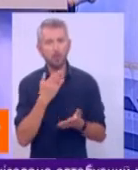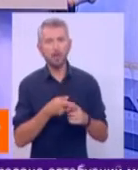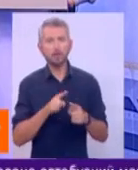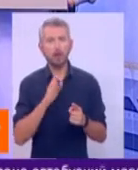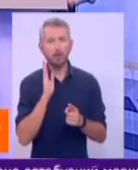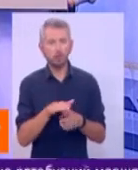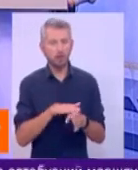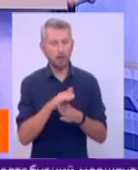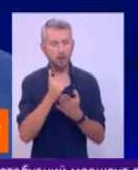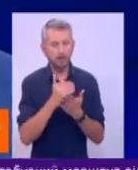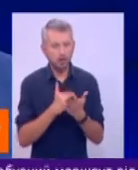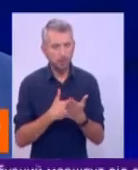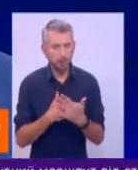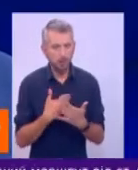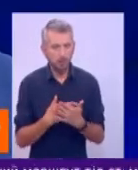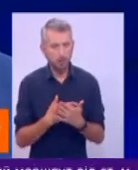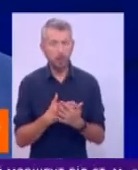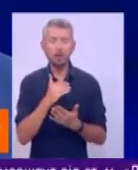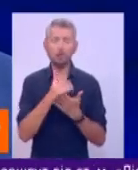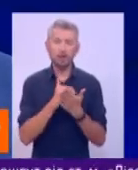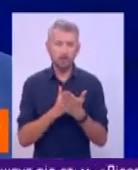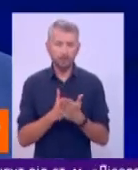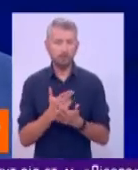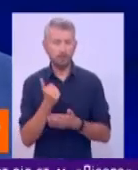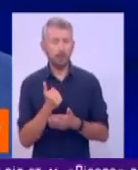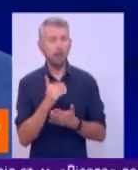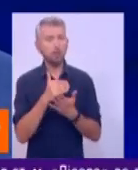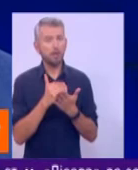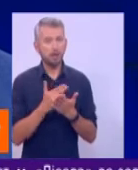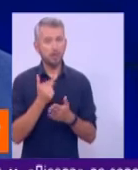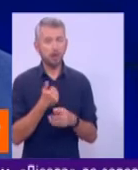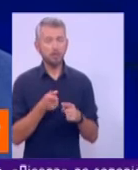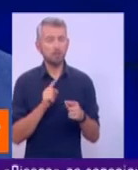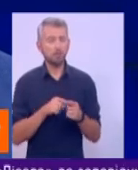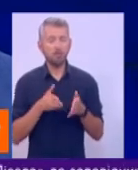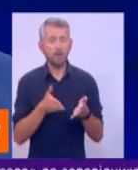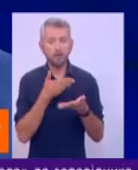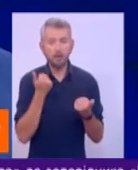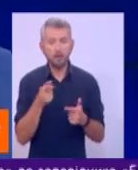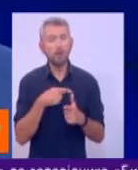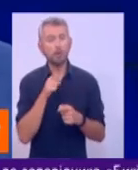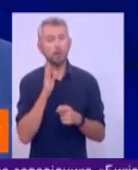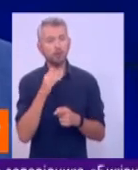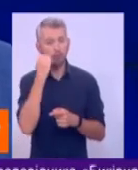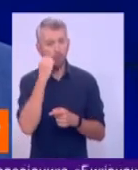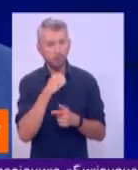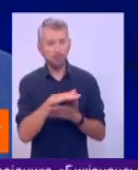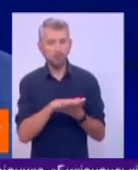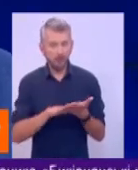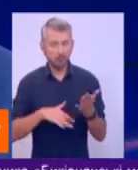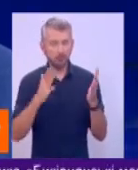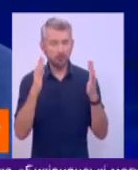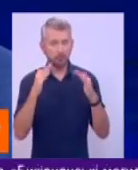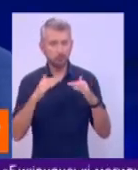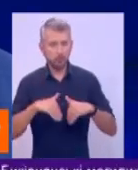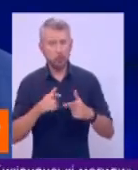будет целая программа, как бы, да, программа, да. Программа, да, потому что выхода нету. То есть либо они будут дальше разрушаться, либо они